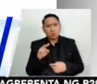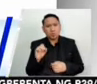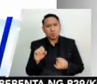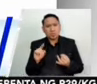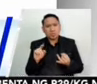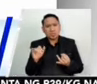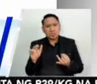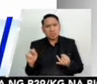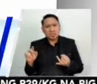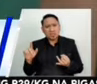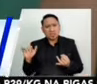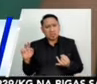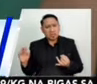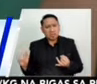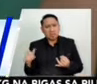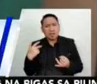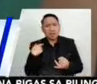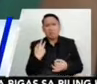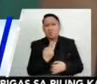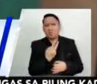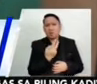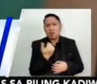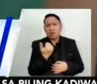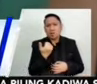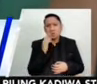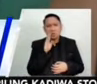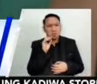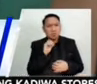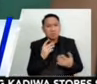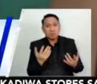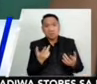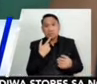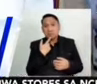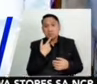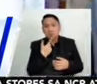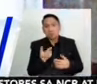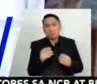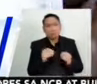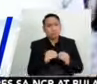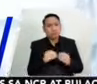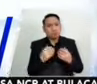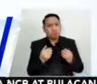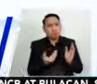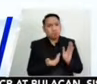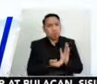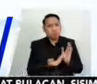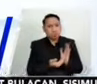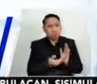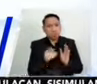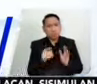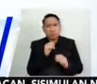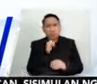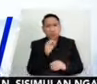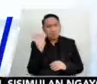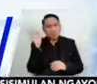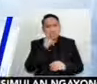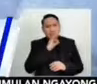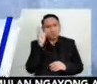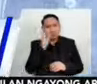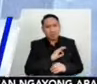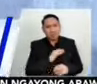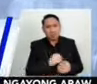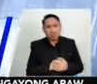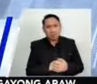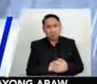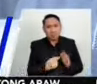dalawa pang kapatid si go ayon kay gelan Pinapalakas nito ang ebidensyang hindi Pilipino si Mayor go ipinapakita raw